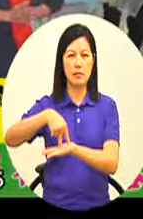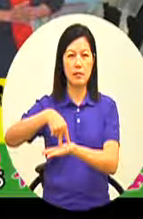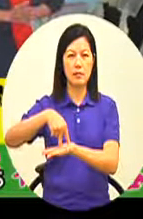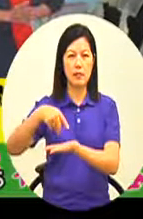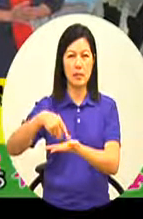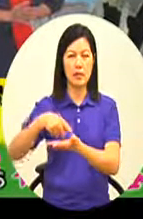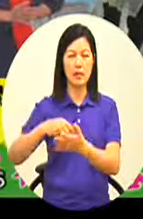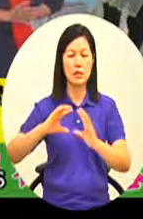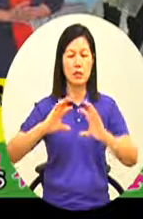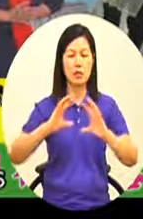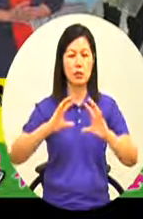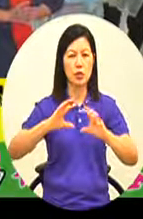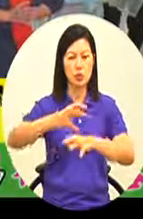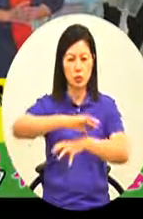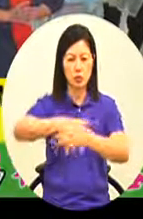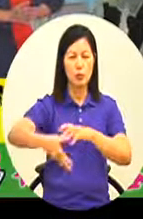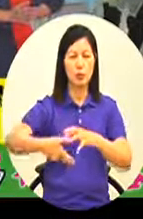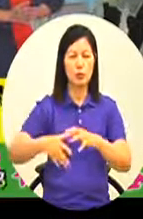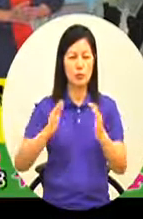做国际礼仪啊。